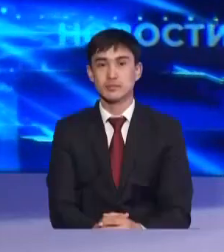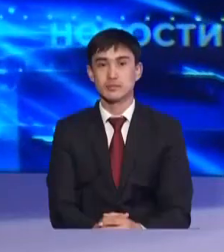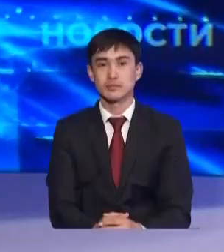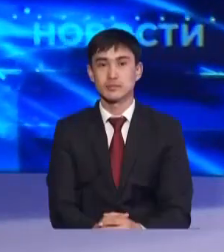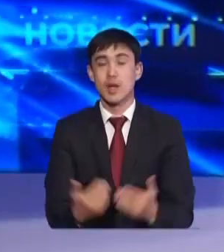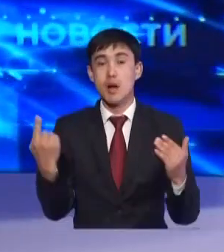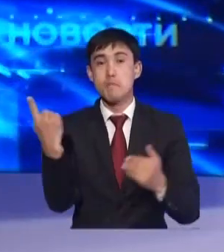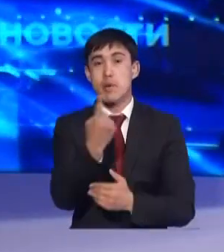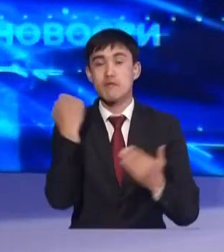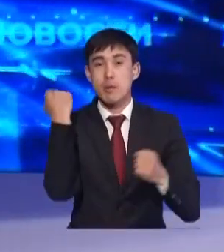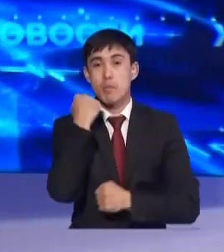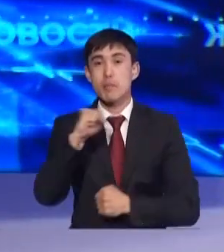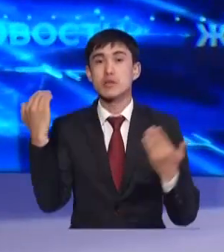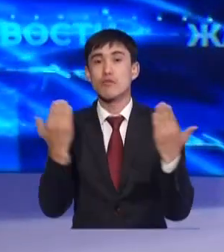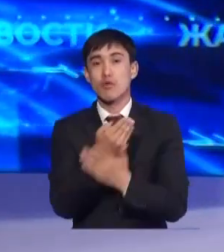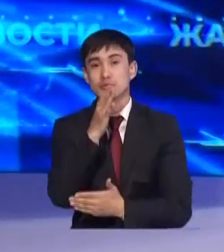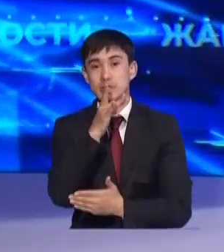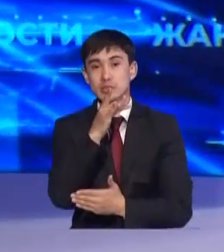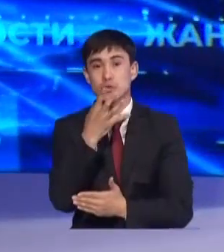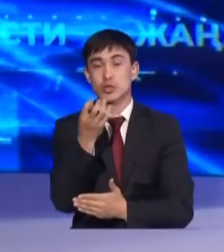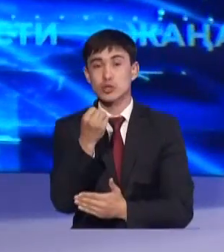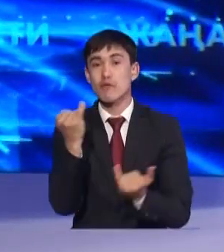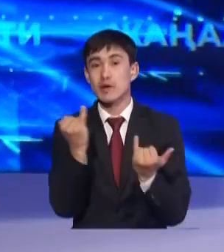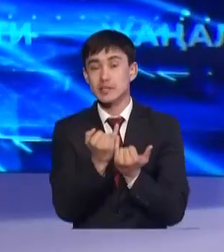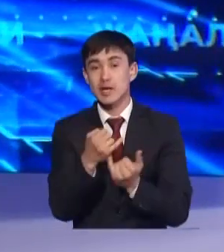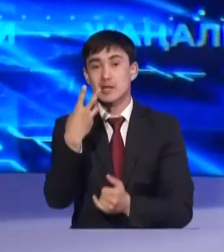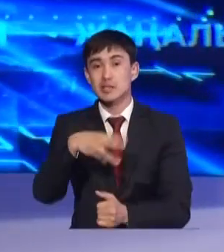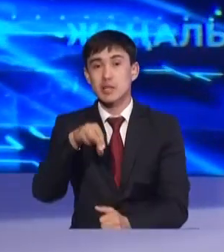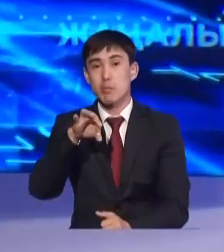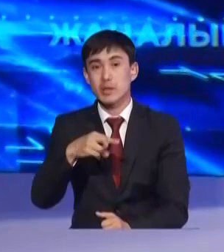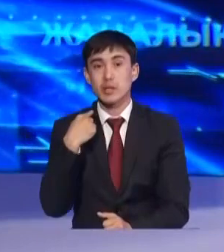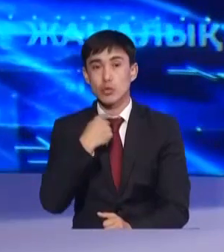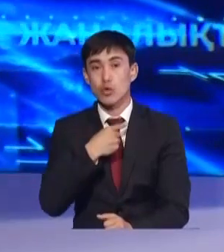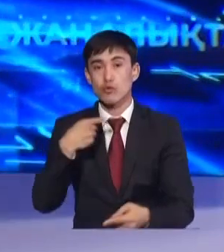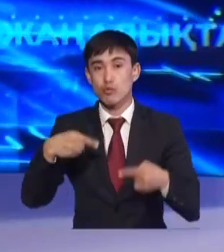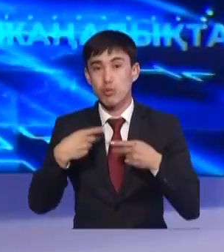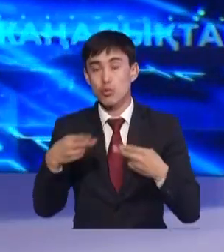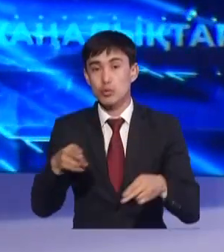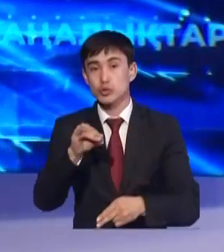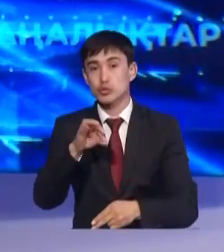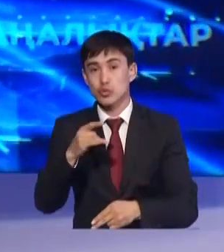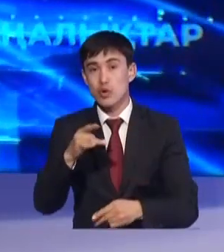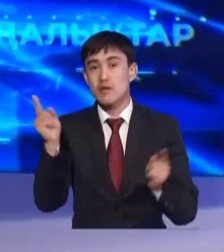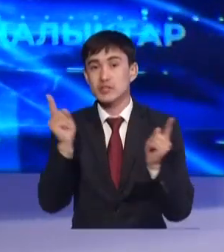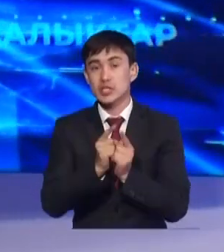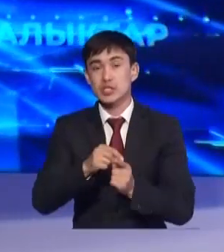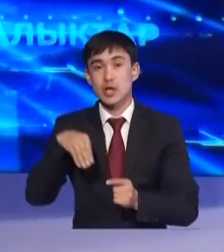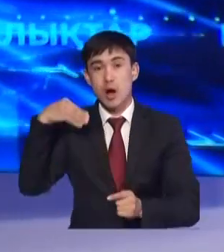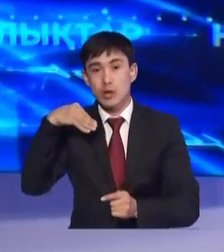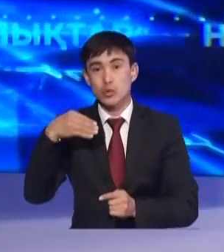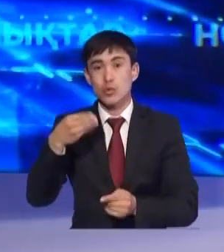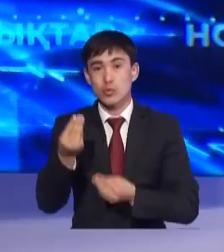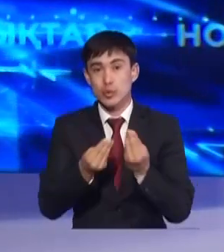Первая победа в новом сезоне Да ещё и в гостях 30 марта Талды Курганский футбольный клуб тсу встречался с